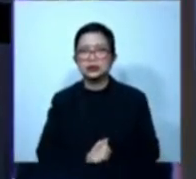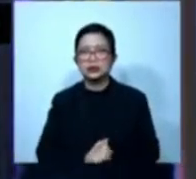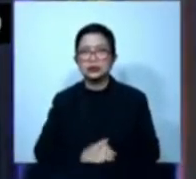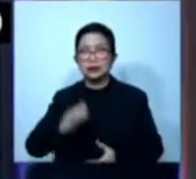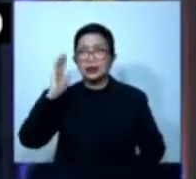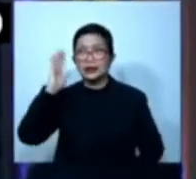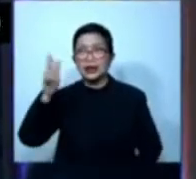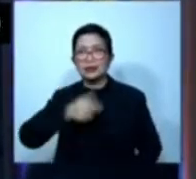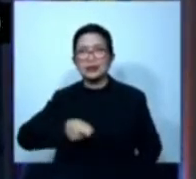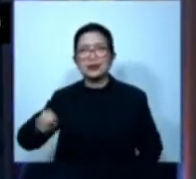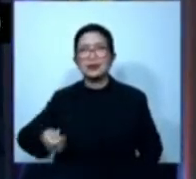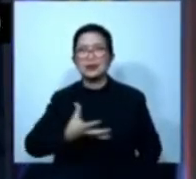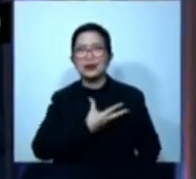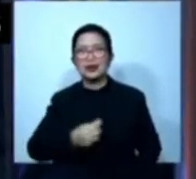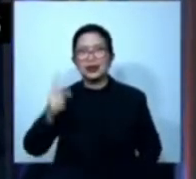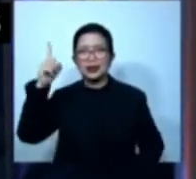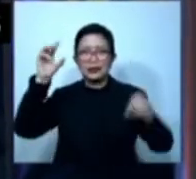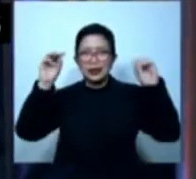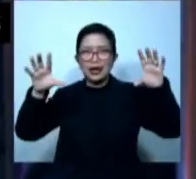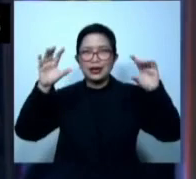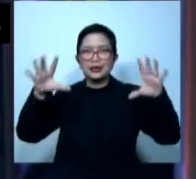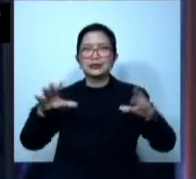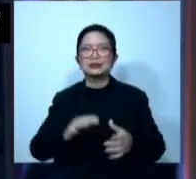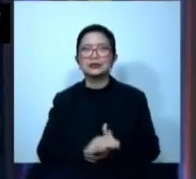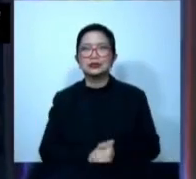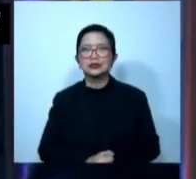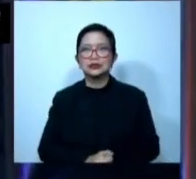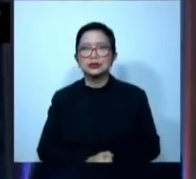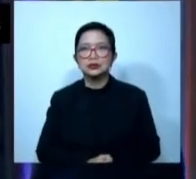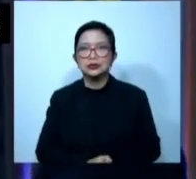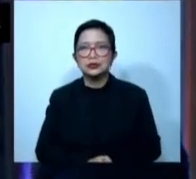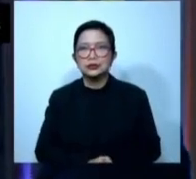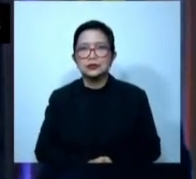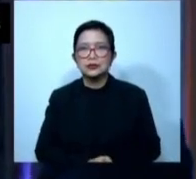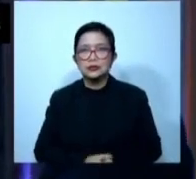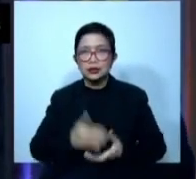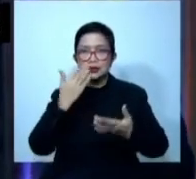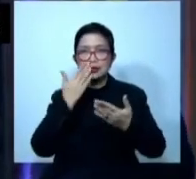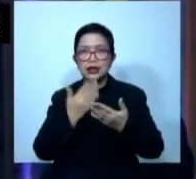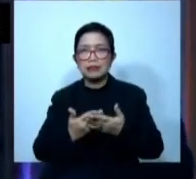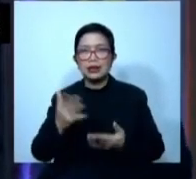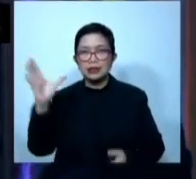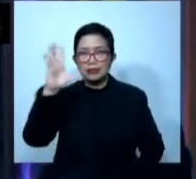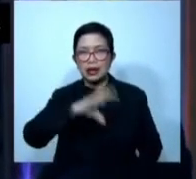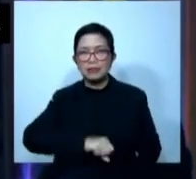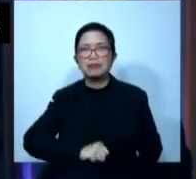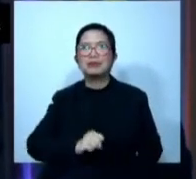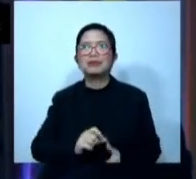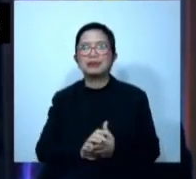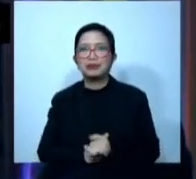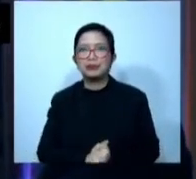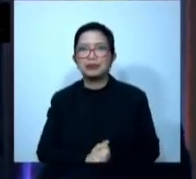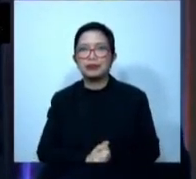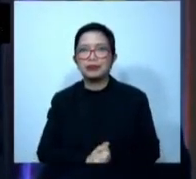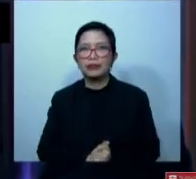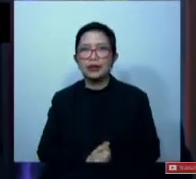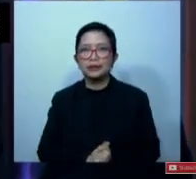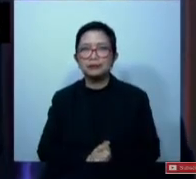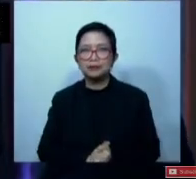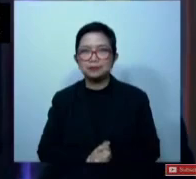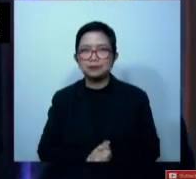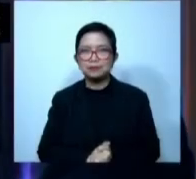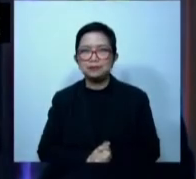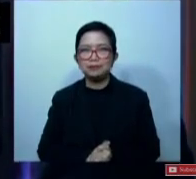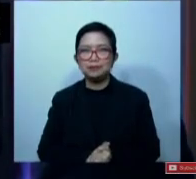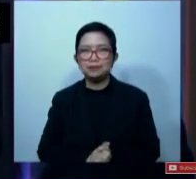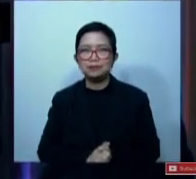Assalamualaikum warahmatullahi wabarakatuh. Selamat malam dan salam sejahtera untuk semuanya. Bismillahirrahmanirrahim.